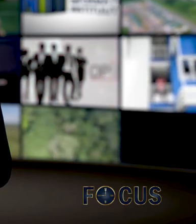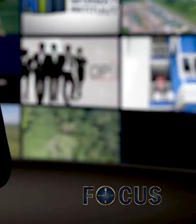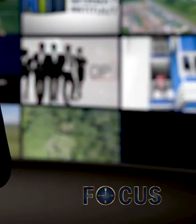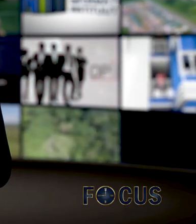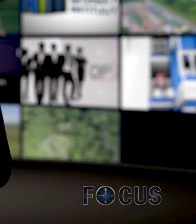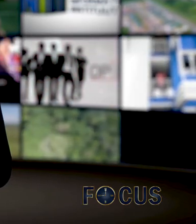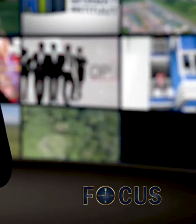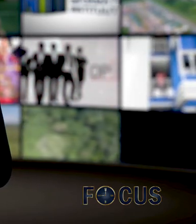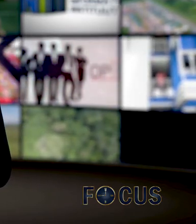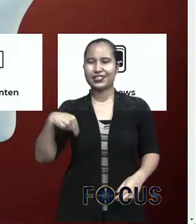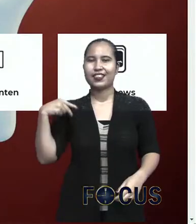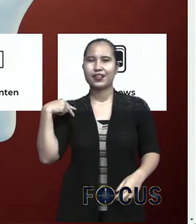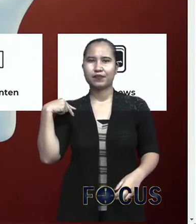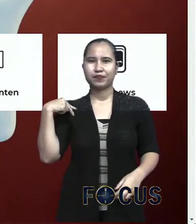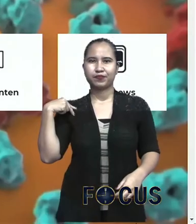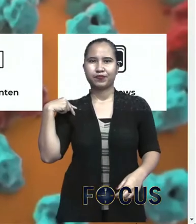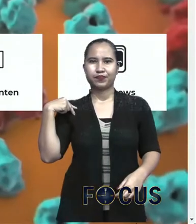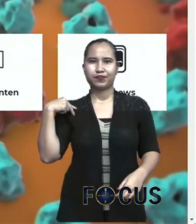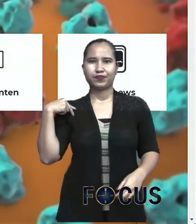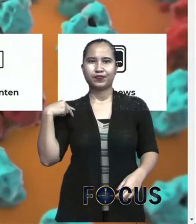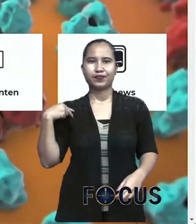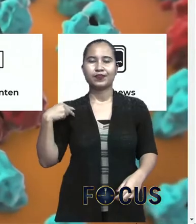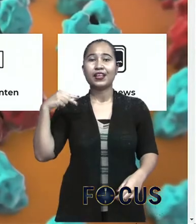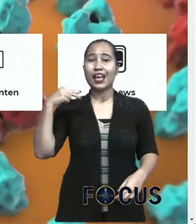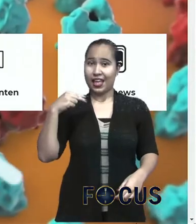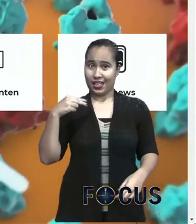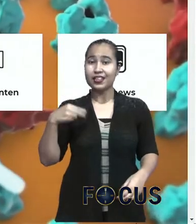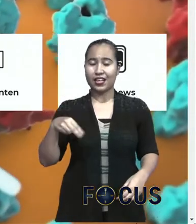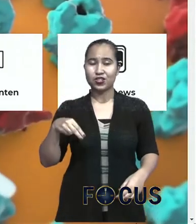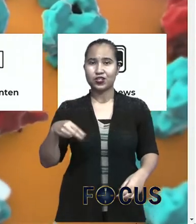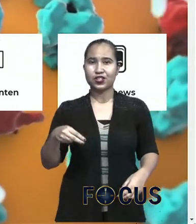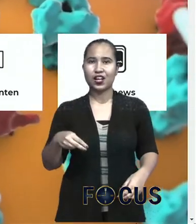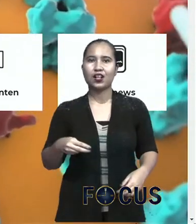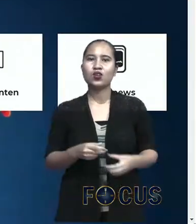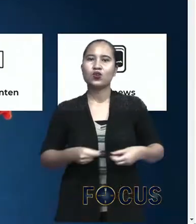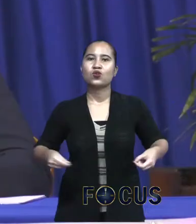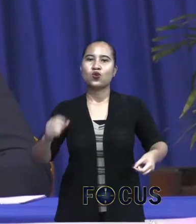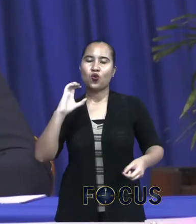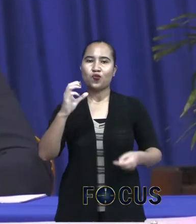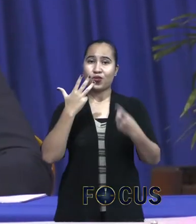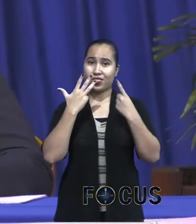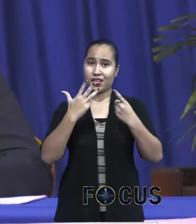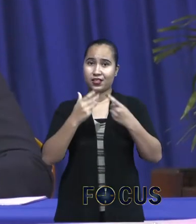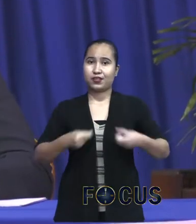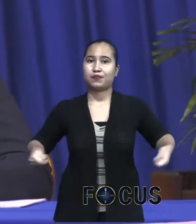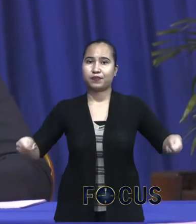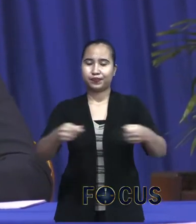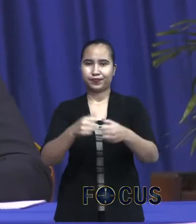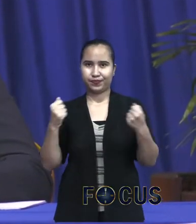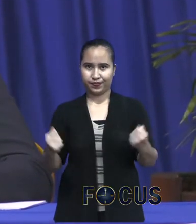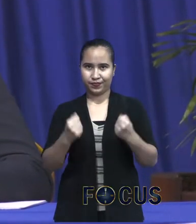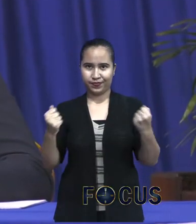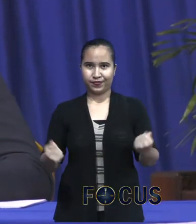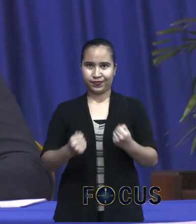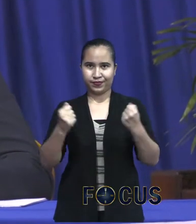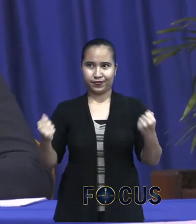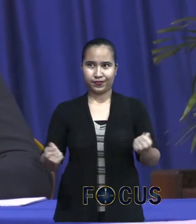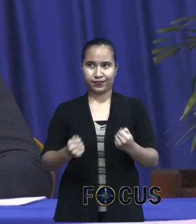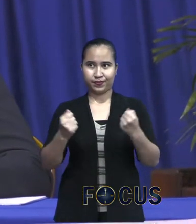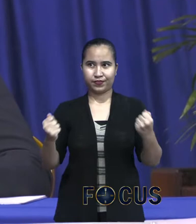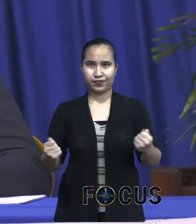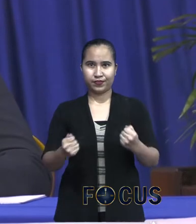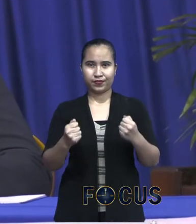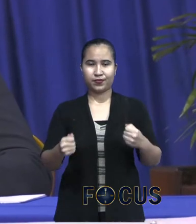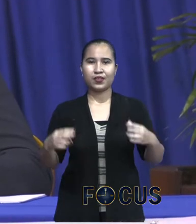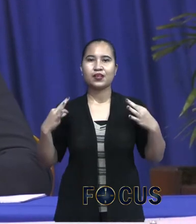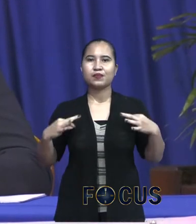COVID-19 coronavirus. Het Nationaal COVID-19 Management Team is in samenwerking met het COVID-19 Response Team van het